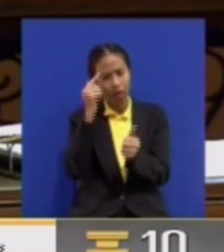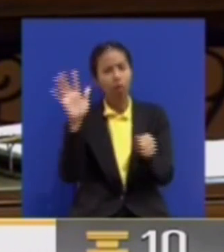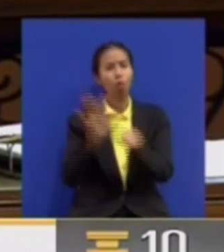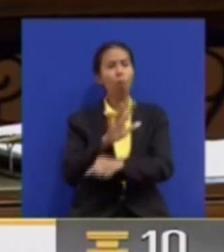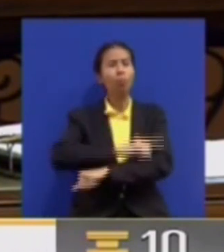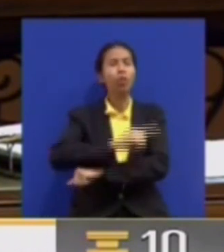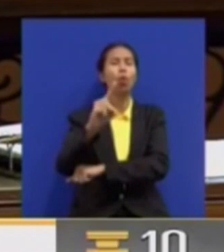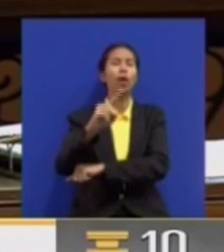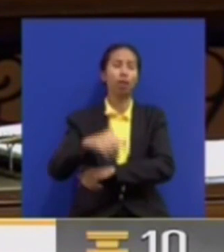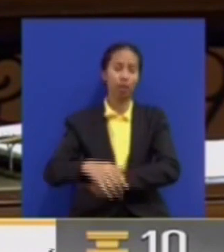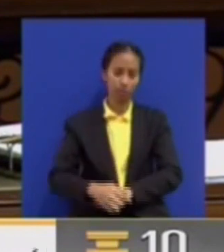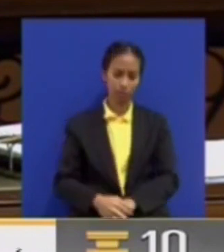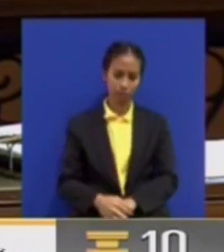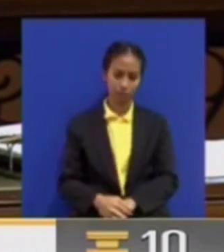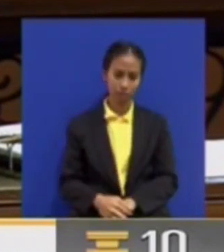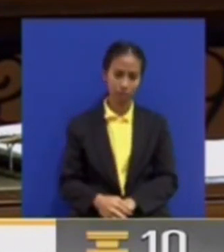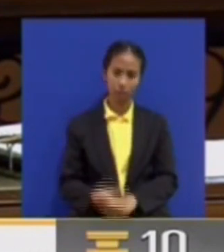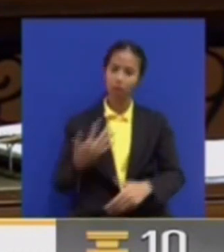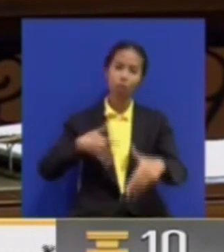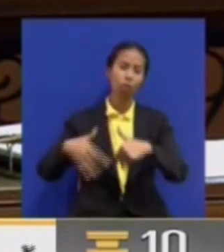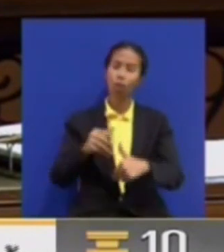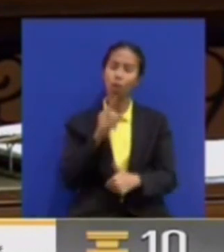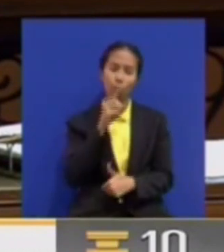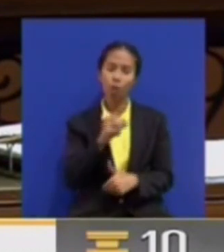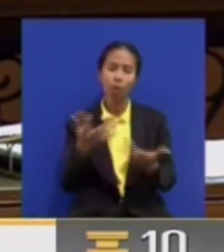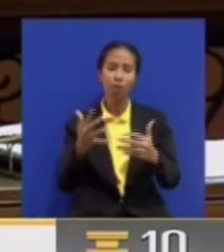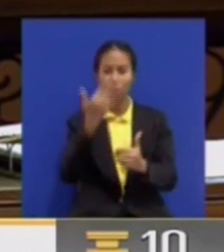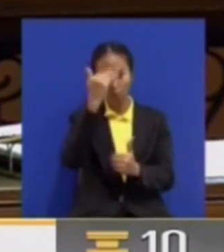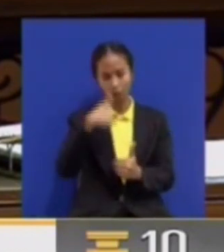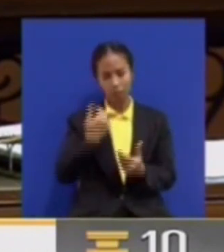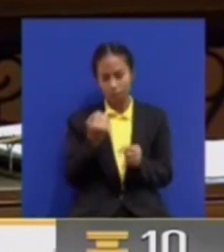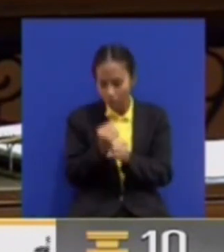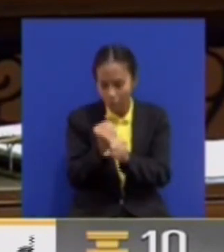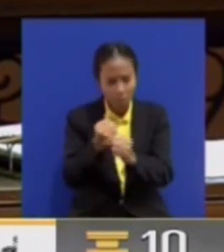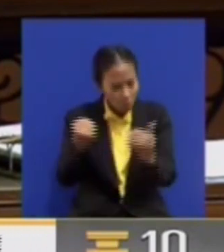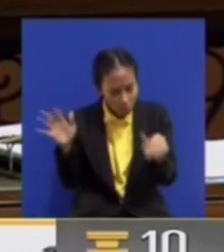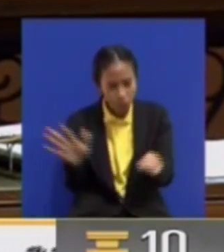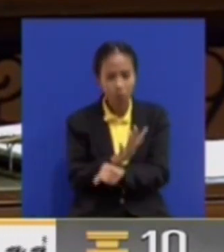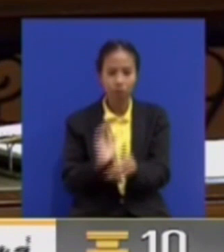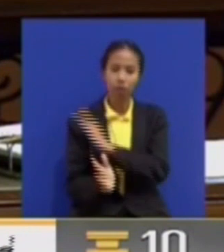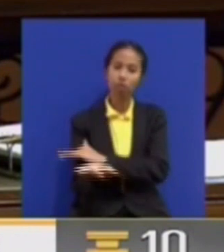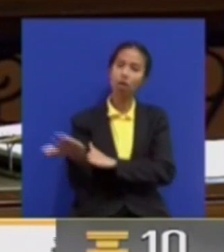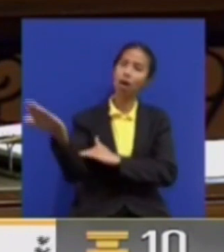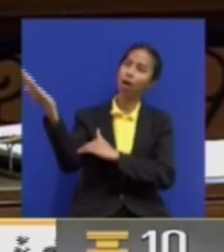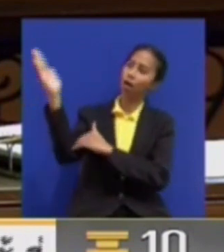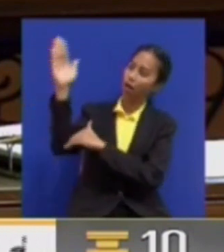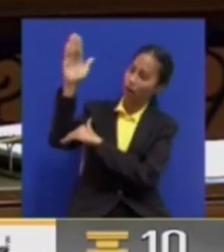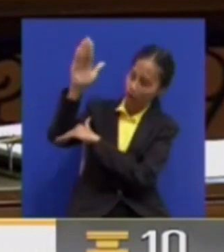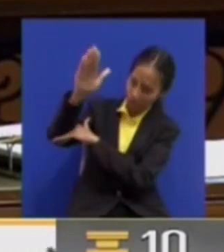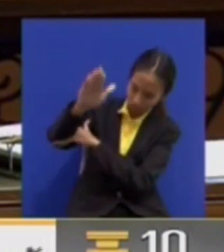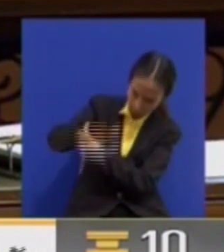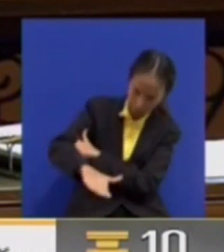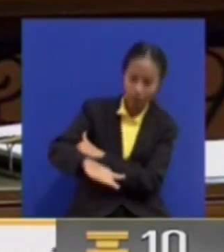ๆพอดีชาวบ้านเขาไม่ว่าอะไรเพราะเราทำงานอย่างเต็มที่แล้วตั้งแต่เช้าจนถึงต